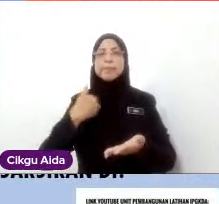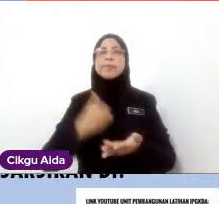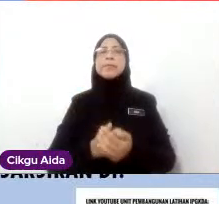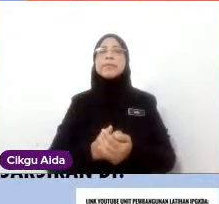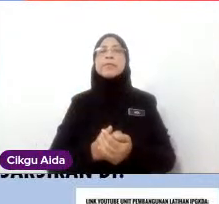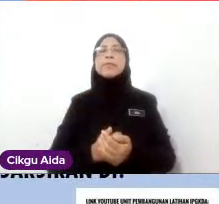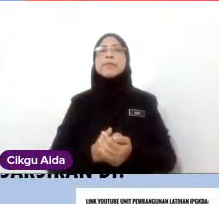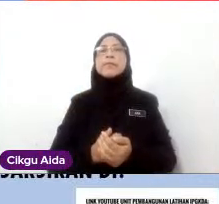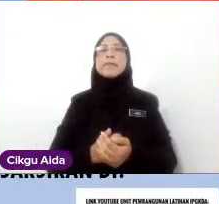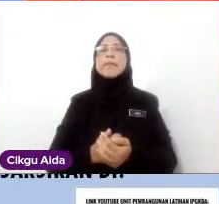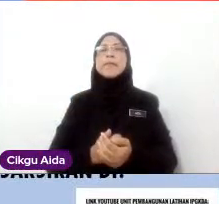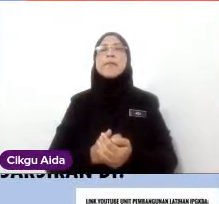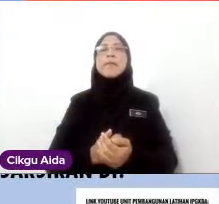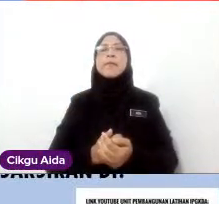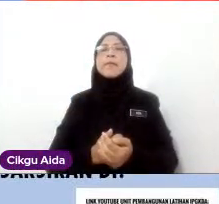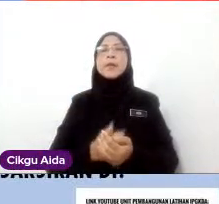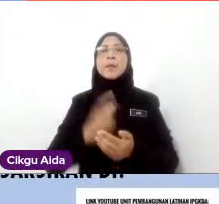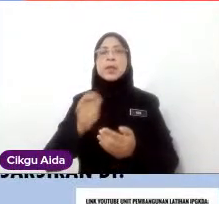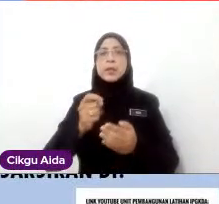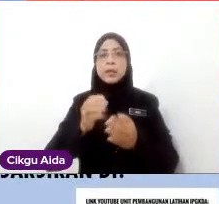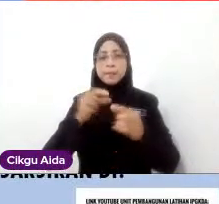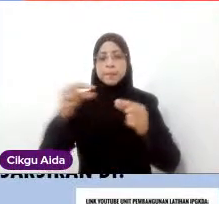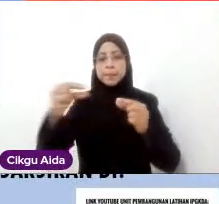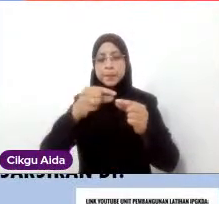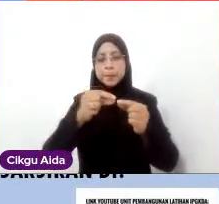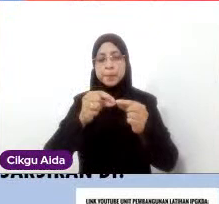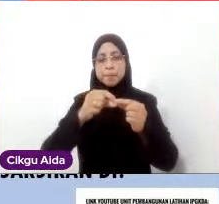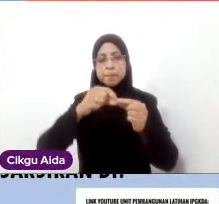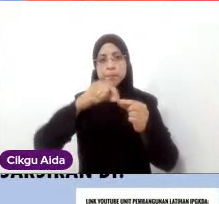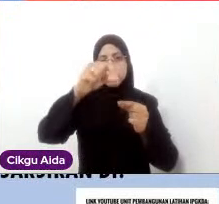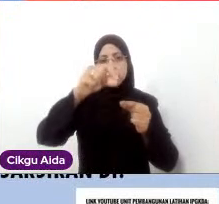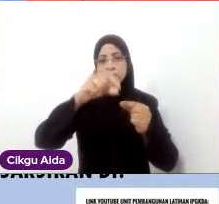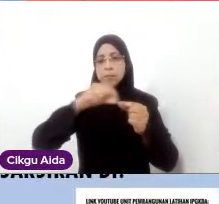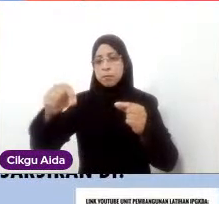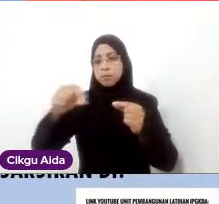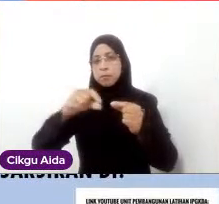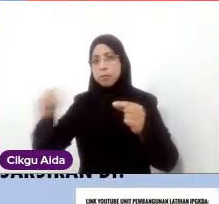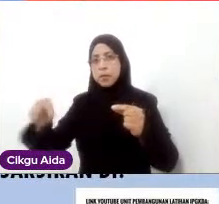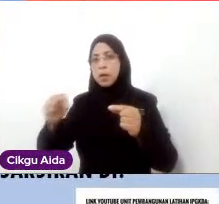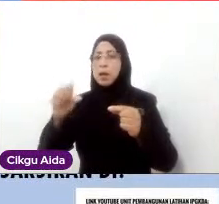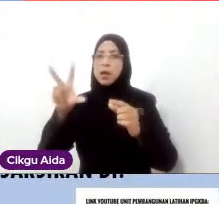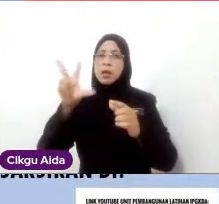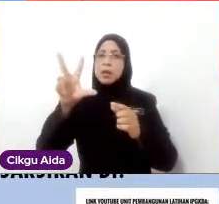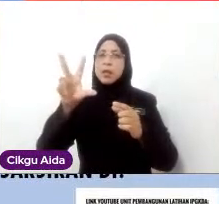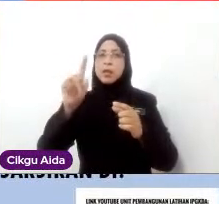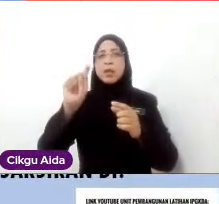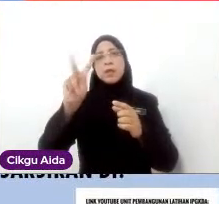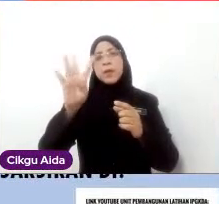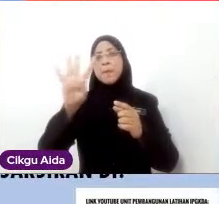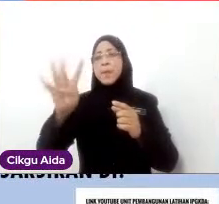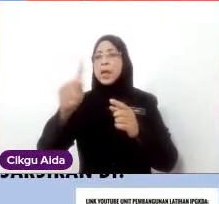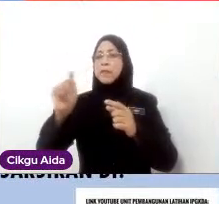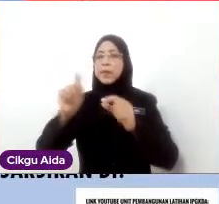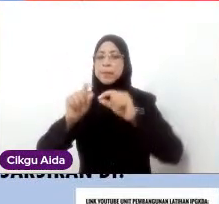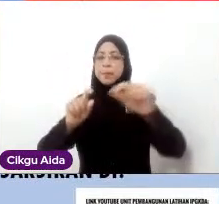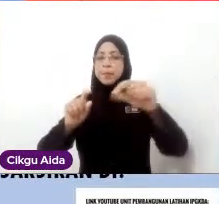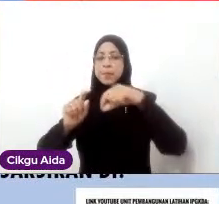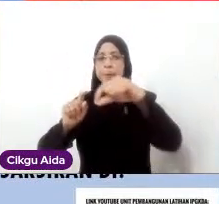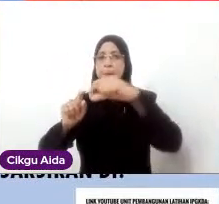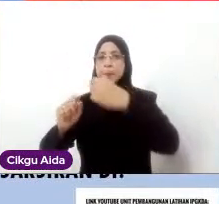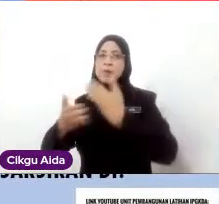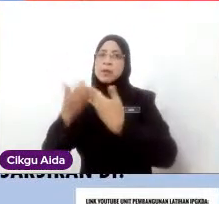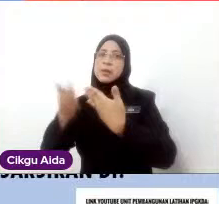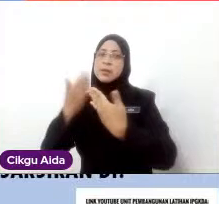punya display tu kepada dua. Sebab tadi dua TV kan, so dua lah. Kalau kita nak splitter sampai empat lagi bagus. Sebenarnya